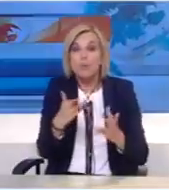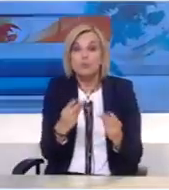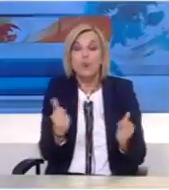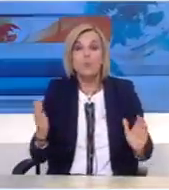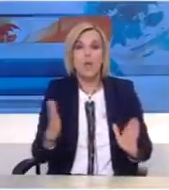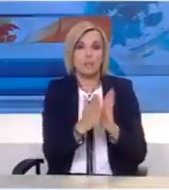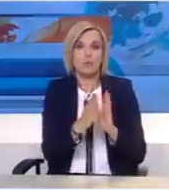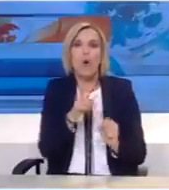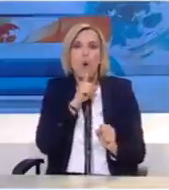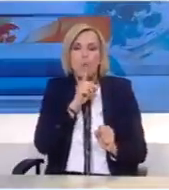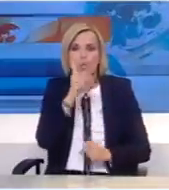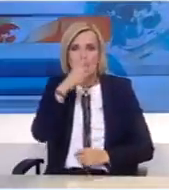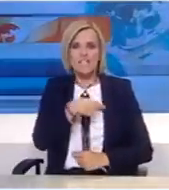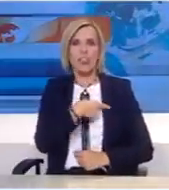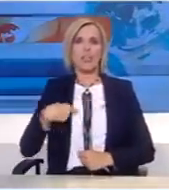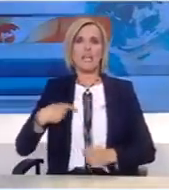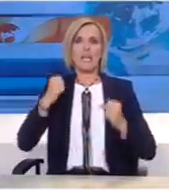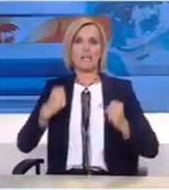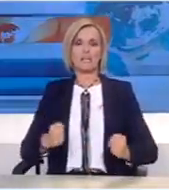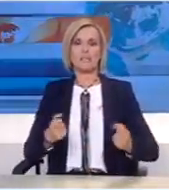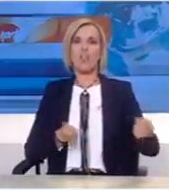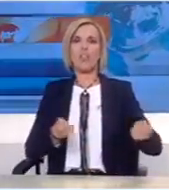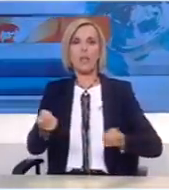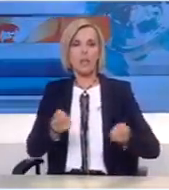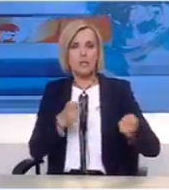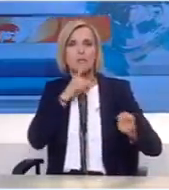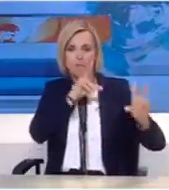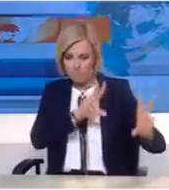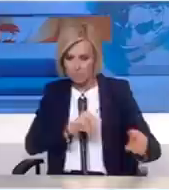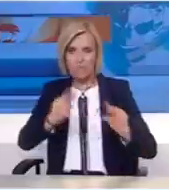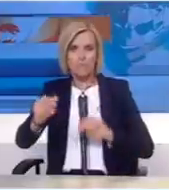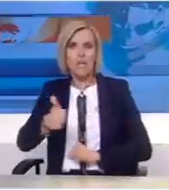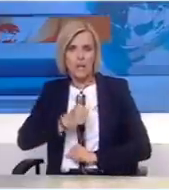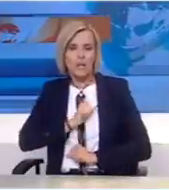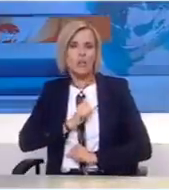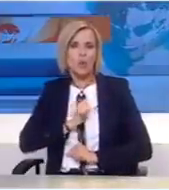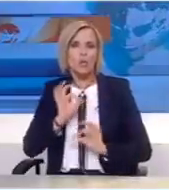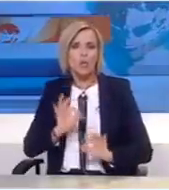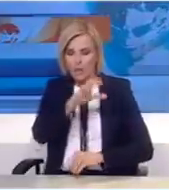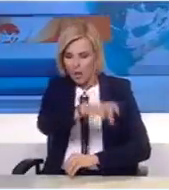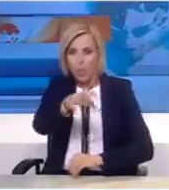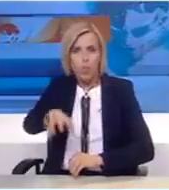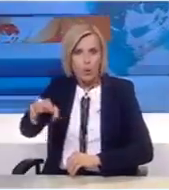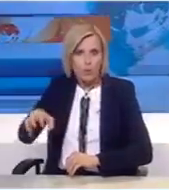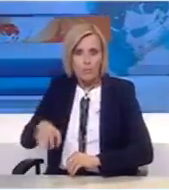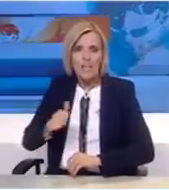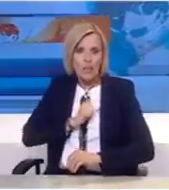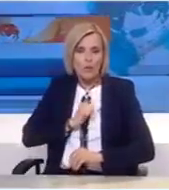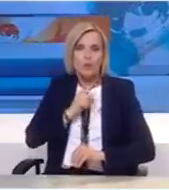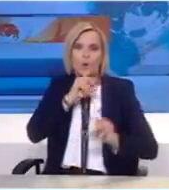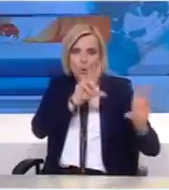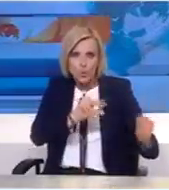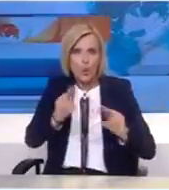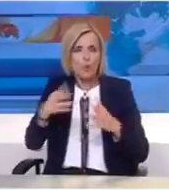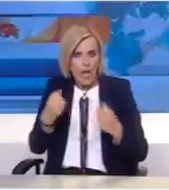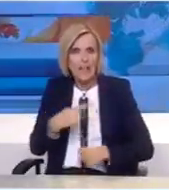διοικητής νοσοκομείου σε ένα δημόσιο νοσοκομείο έχει την ευθύνη του νοσοκομείου, έτσι και η συγκεκριμένη και κάθε άλλη ιδιωτική κλινική έχει